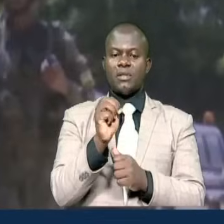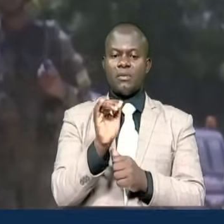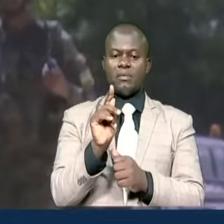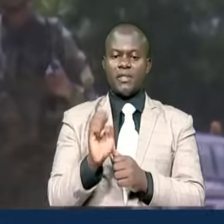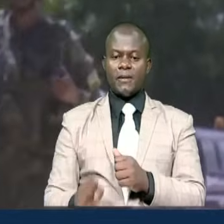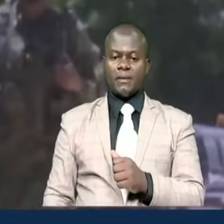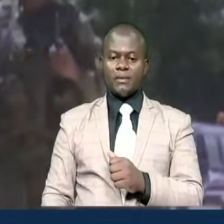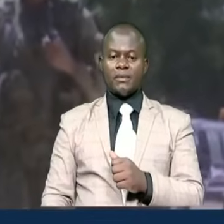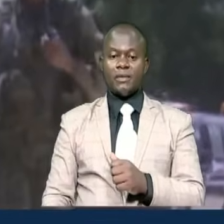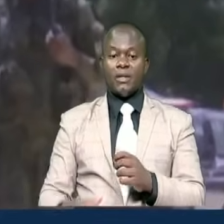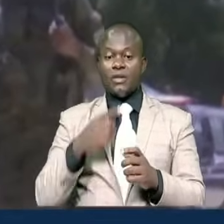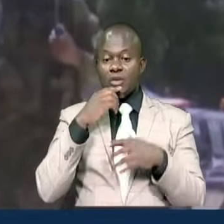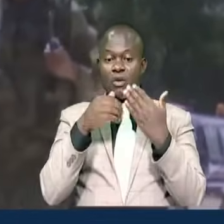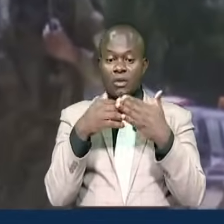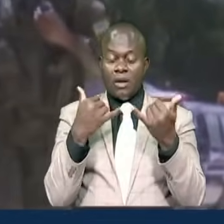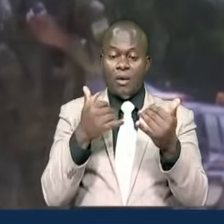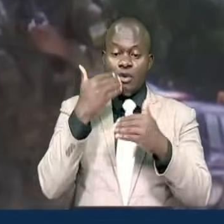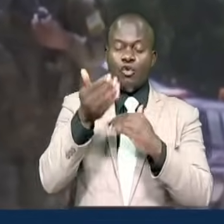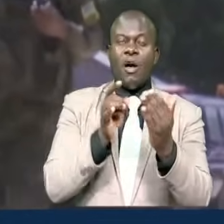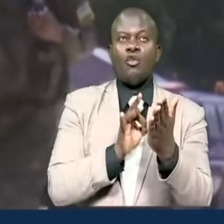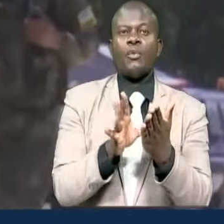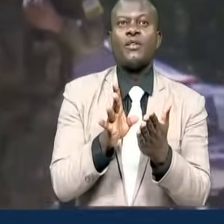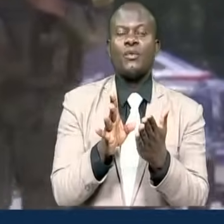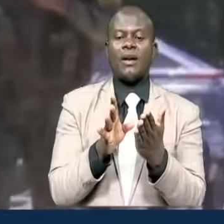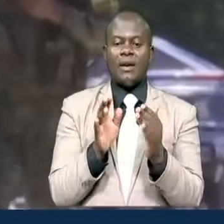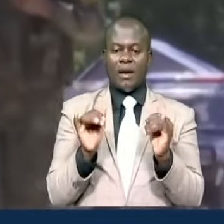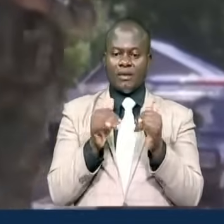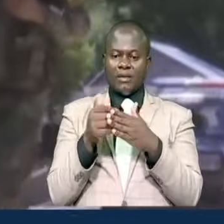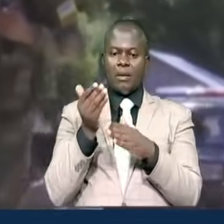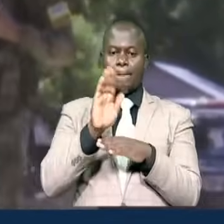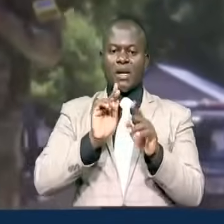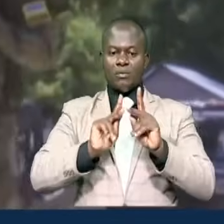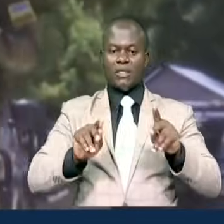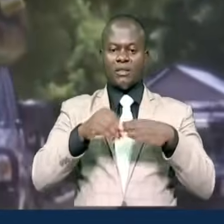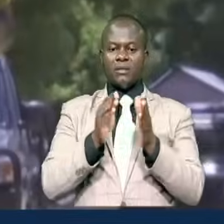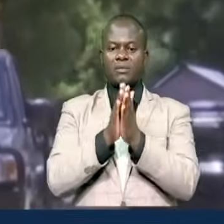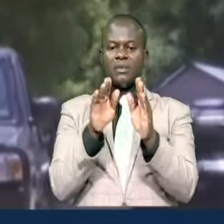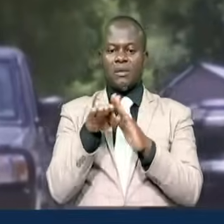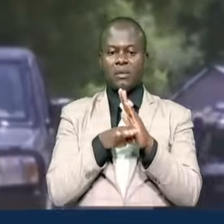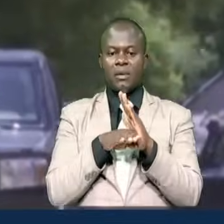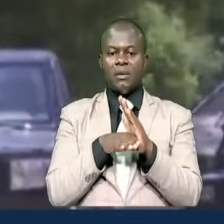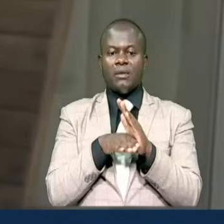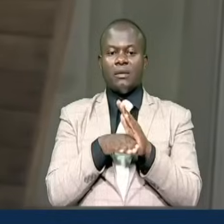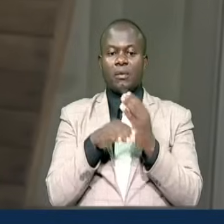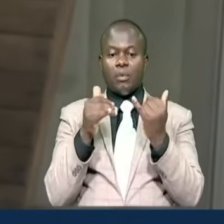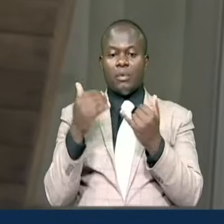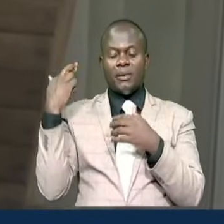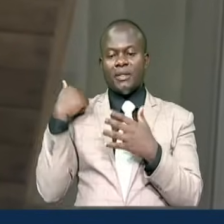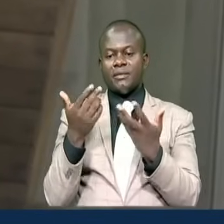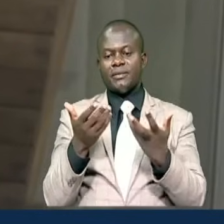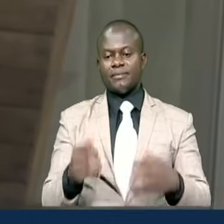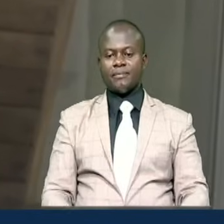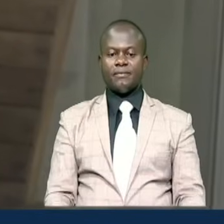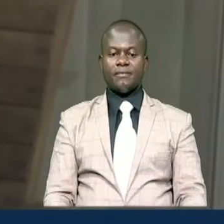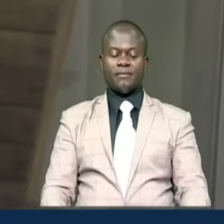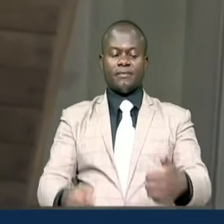None ubu ngubu twavuga yuko nyuma yo kwirukana ibyo byihebe kugerageza kugarura umutekano muri rusange gahunda ibaye by'umwihariko ni iyi.